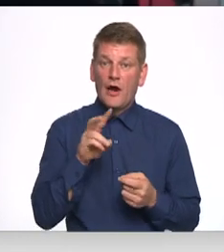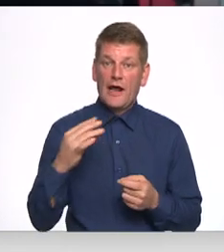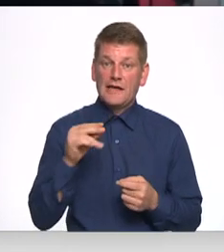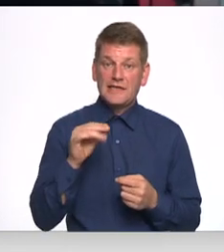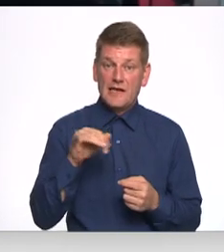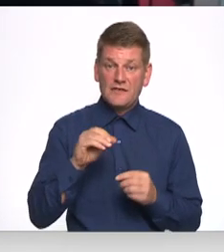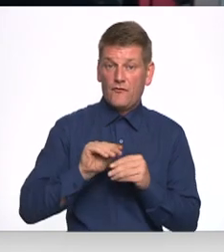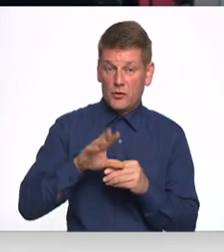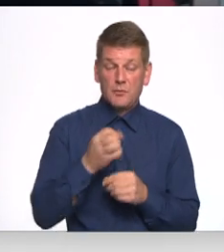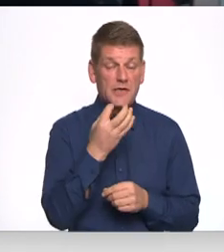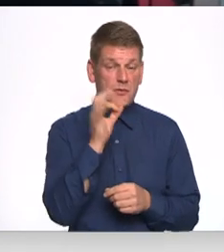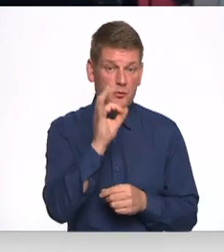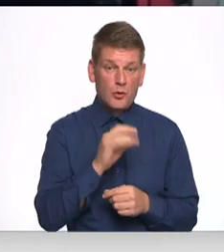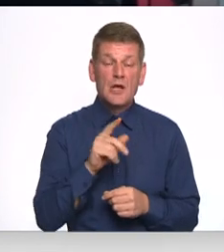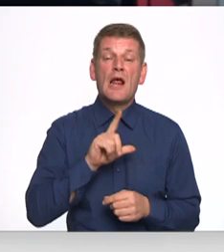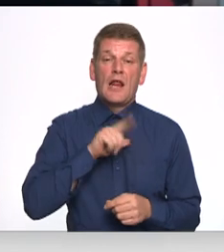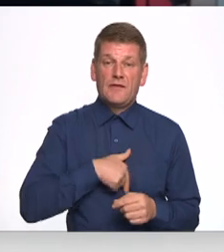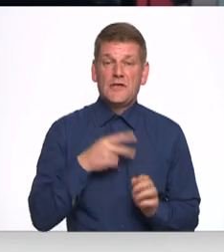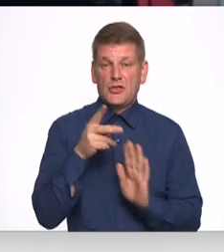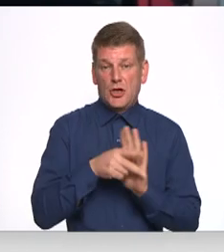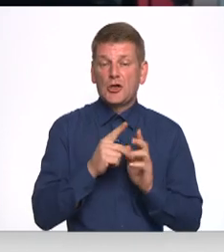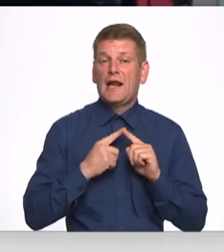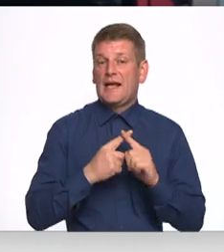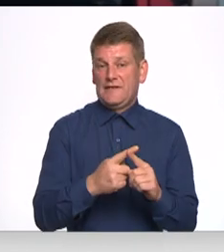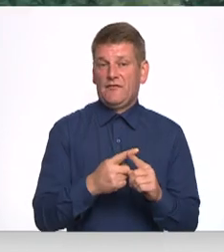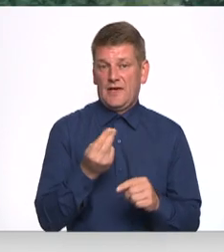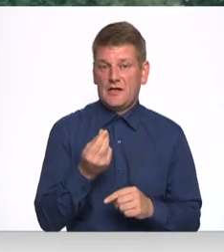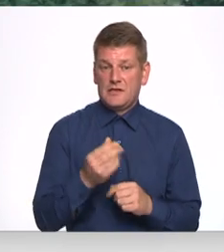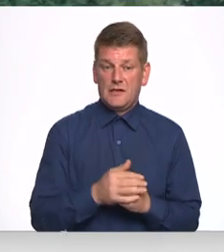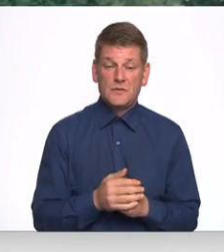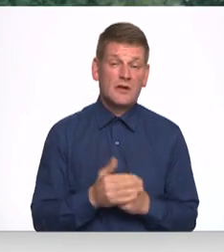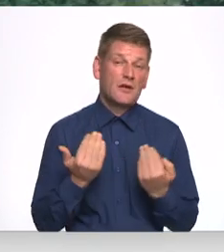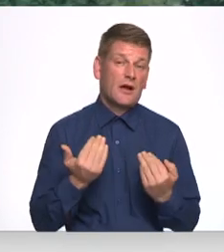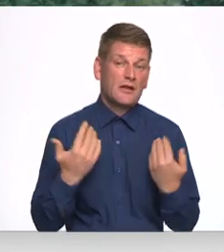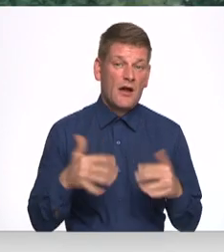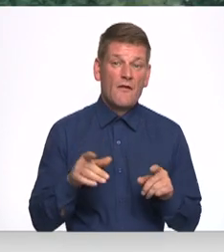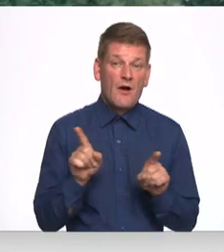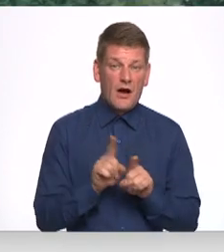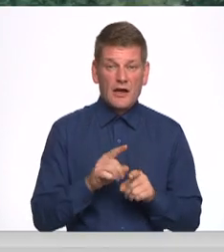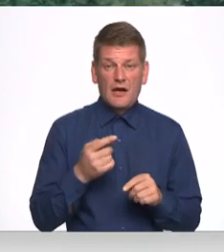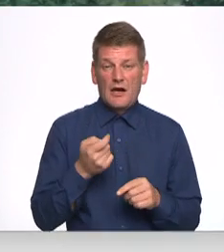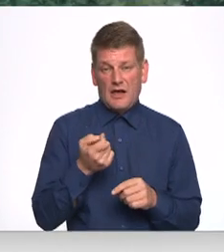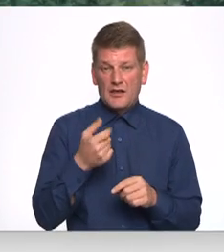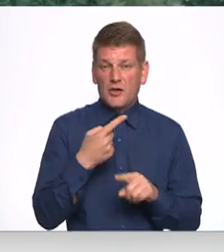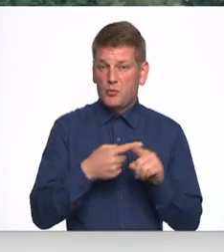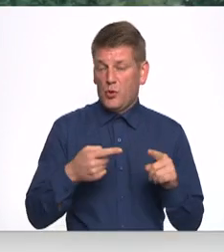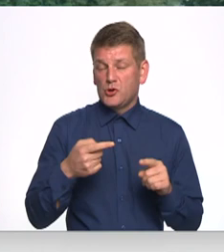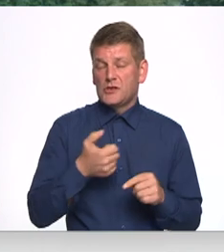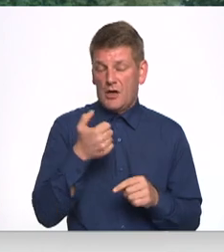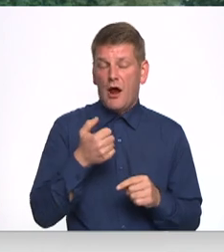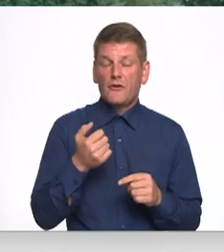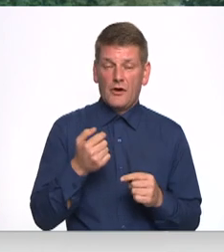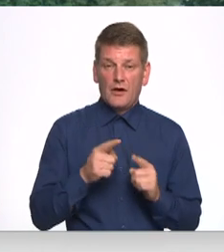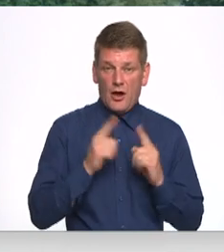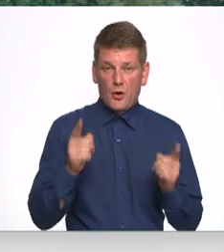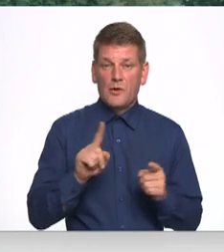un 15% ir uzņēmuma Latvijas dzelzceļu līdzfinansējums. Tagad jau arī jau gandrīz pusgadu garumā mums rit